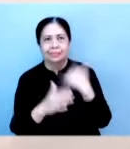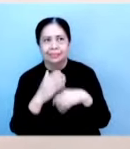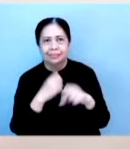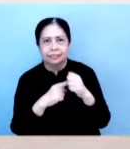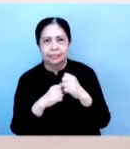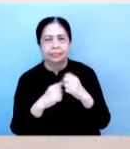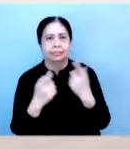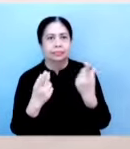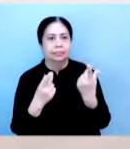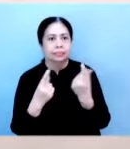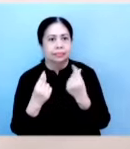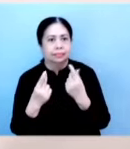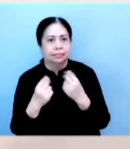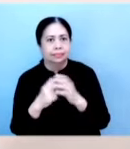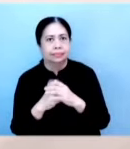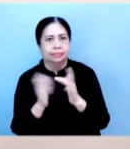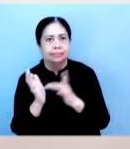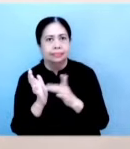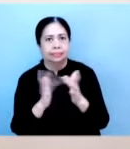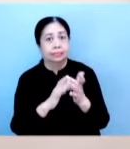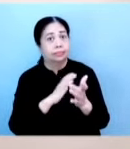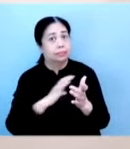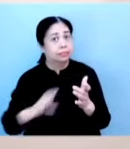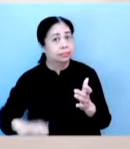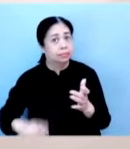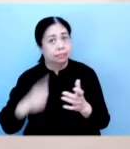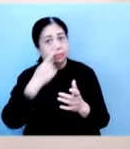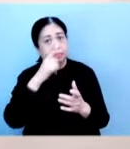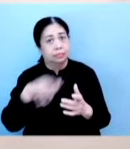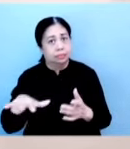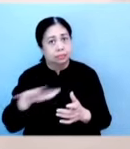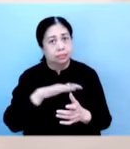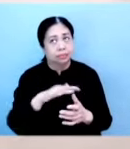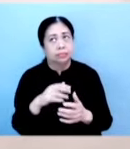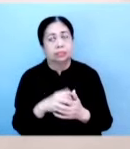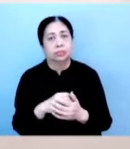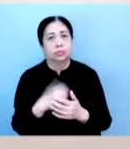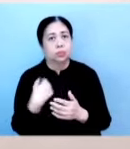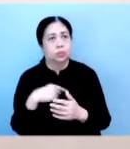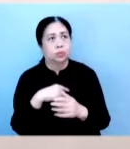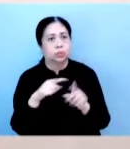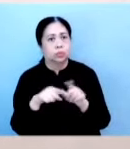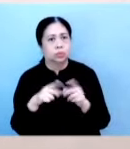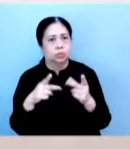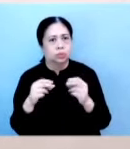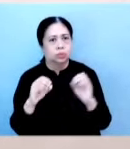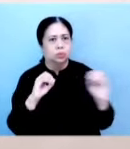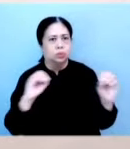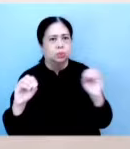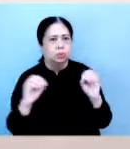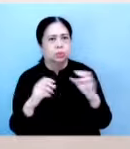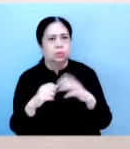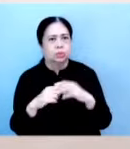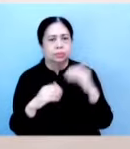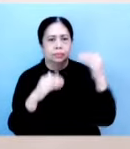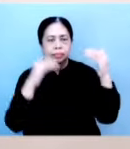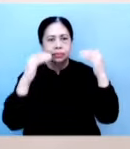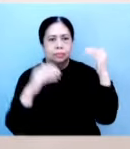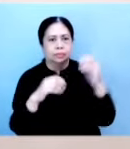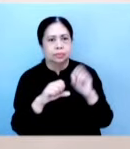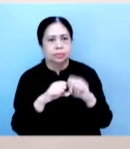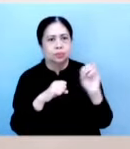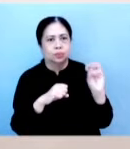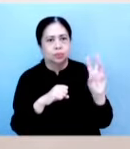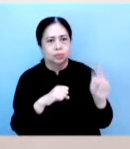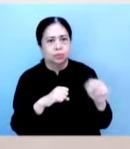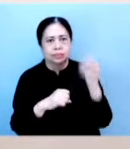ginawa ng ni Jesus para sa atin and of course um We also do it ng kanya-kanya kaming adults noo Para meron din kaming sariling